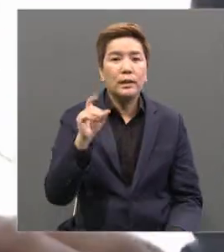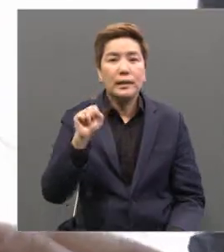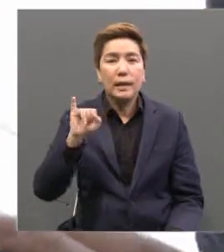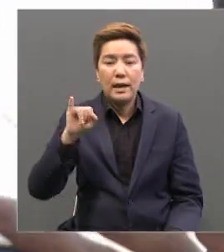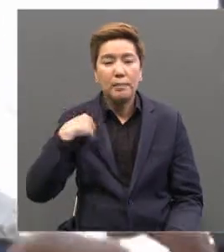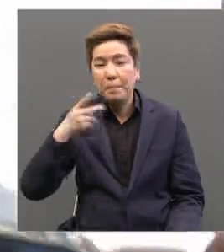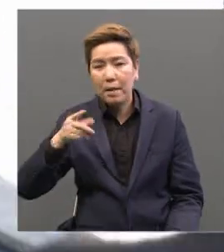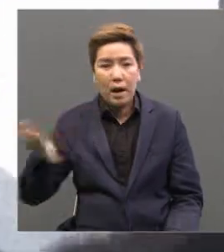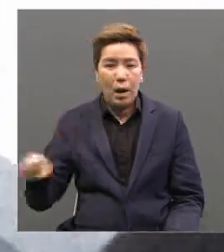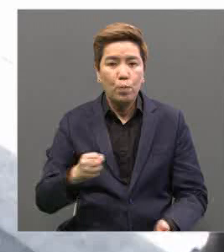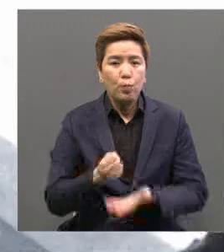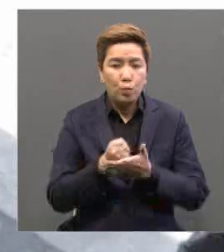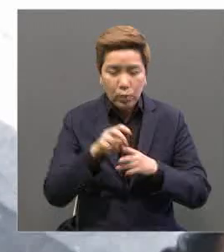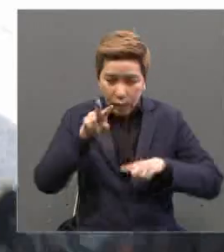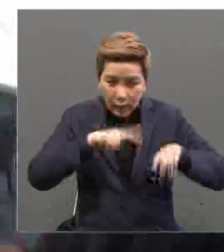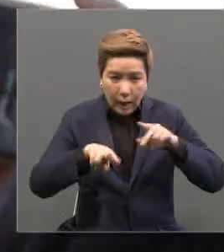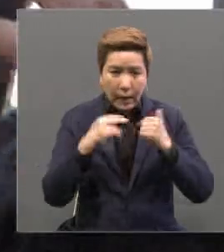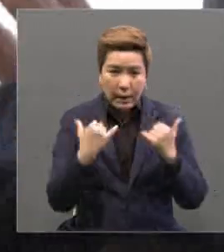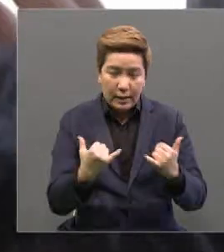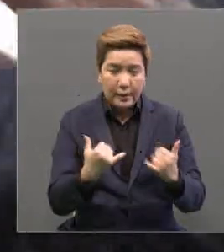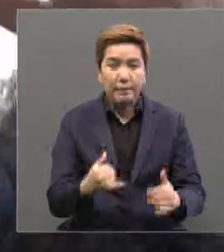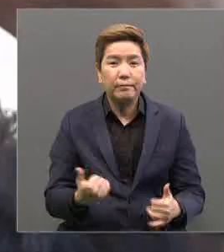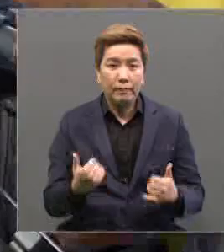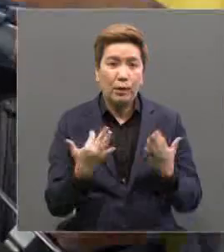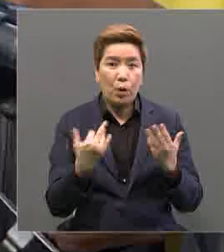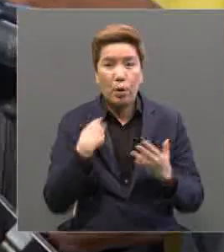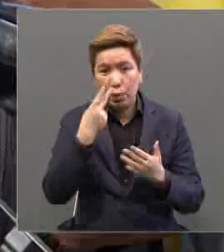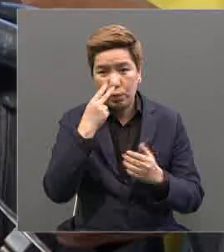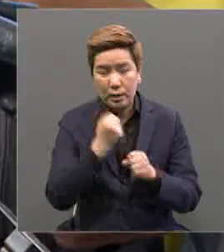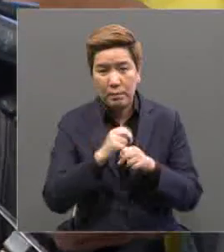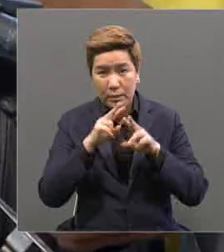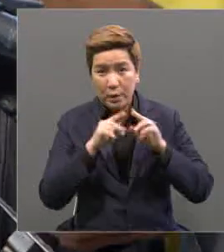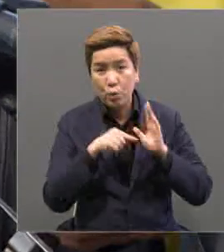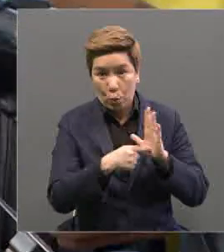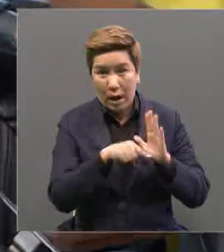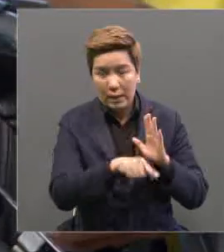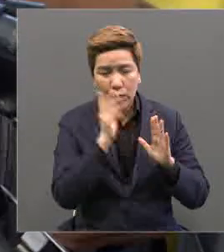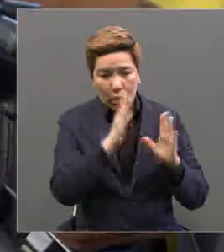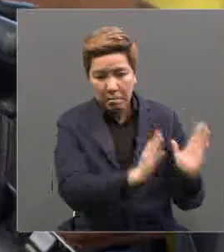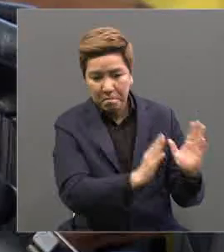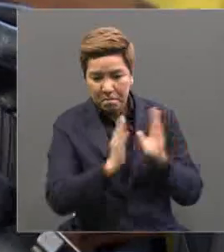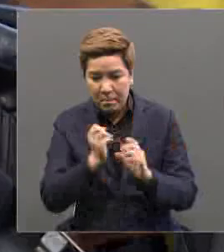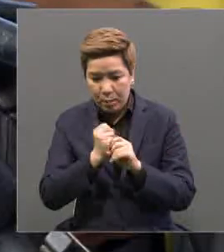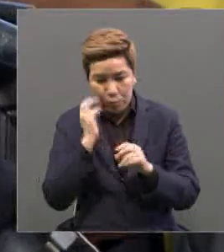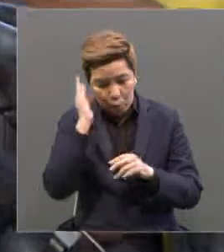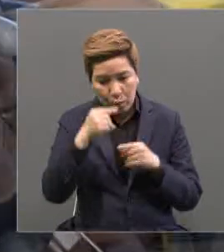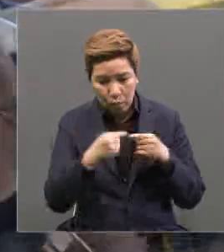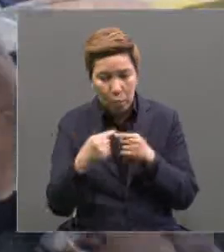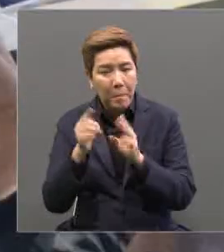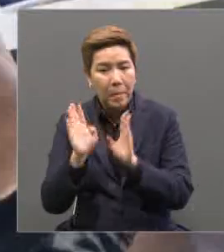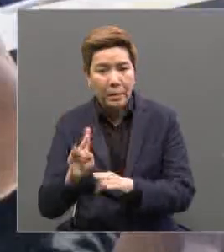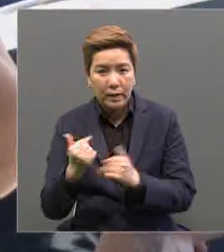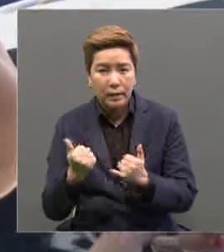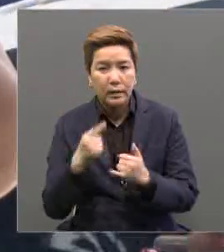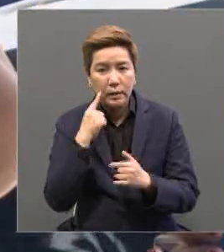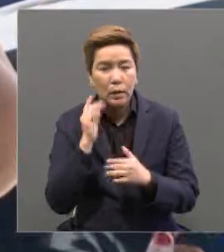ที่มีสุนัขมาช่วยในการค้นหานะครับแล้วเดี๋ยวเราจะศึกษาโมเดลนี้ว่าเราใช้ประโยชน์ในอนาคตได้ต่อไปหรือไม่อย่างไร ส่